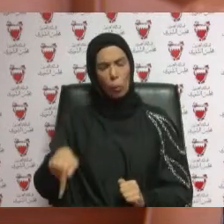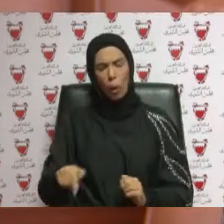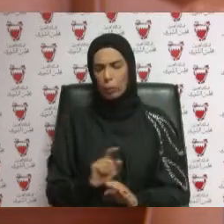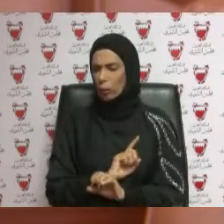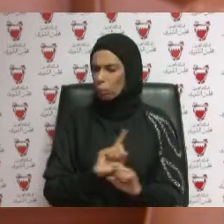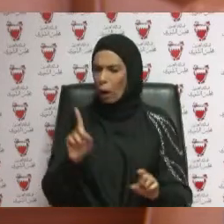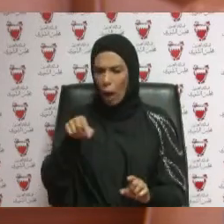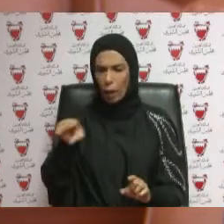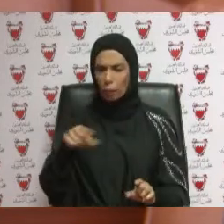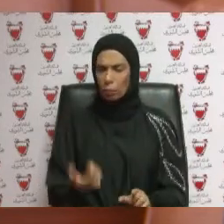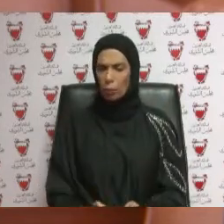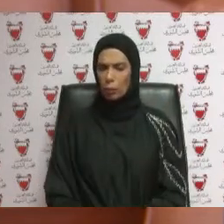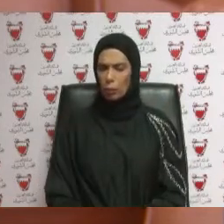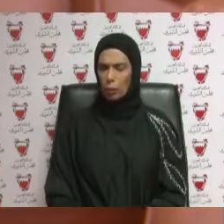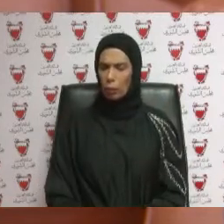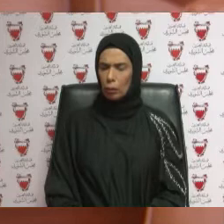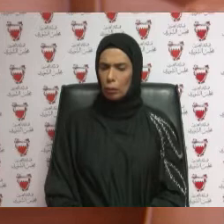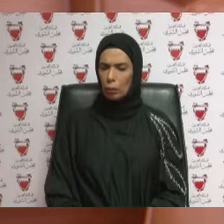ولا يسمح